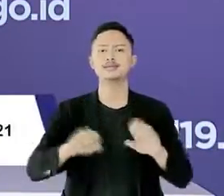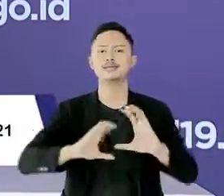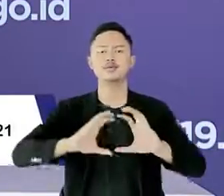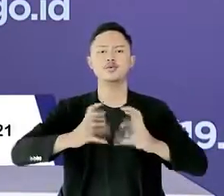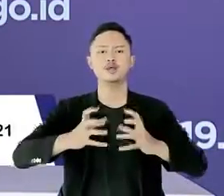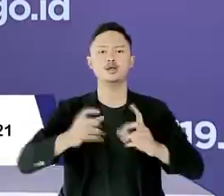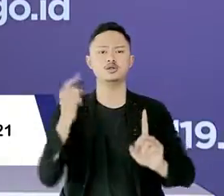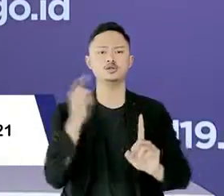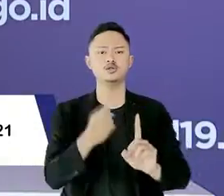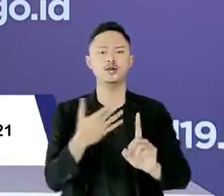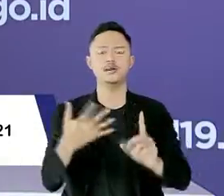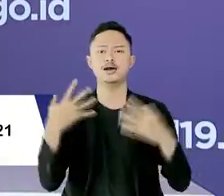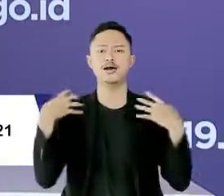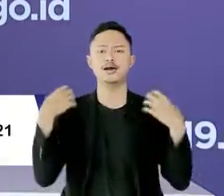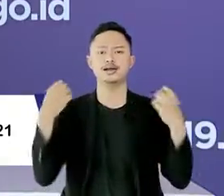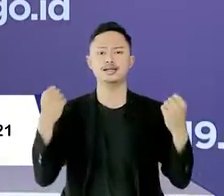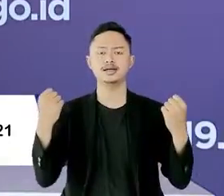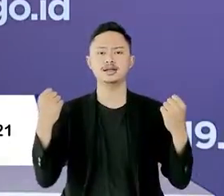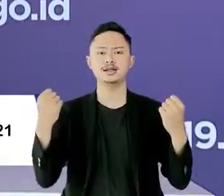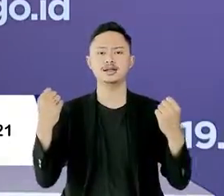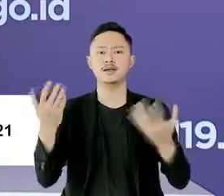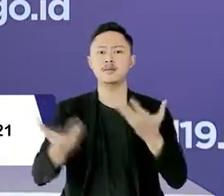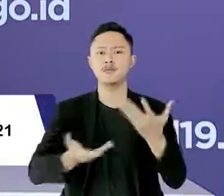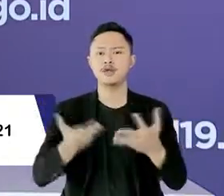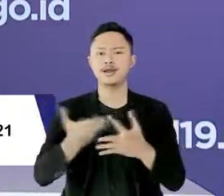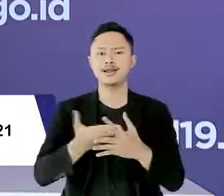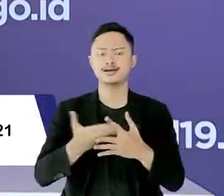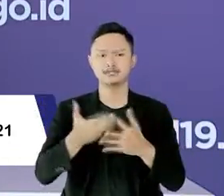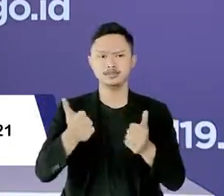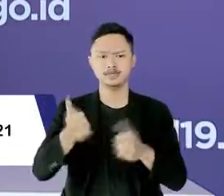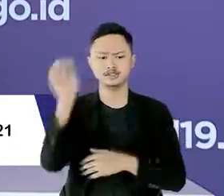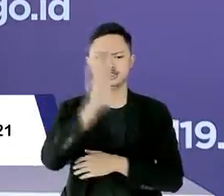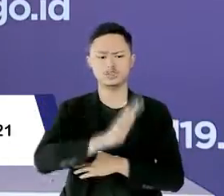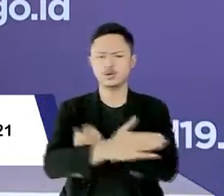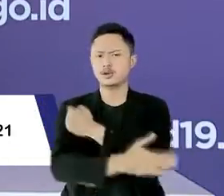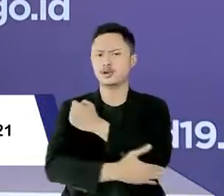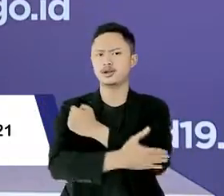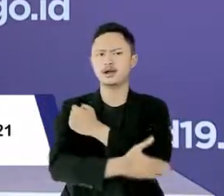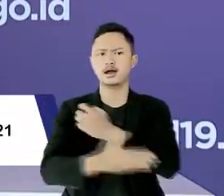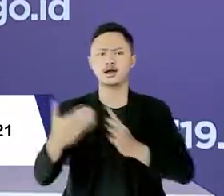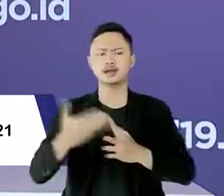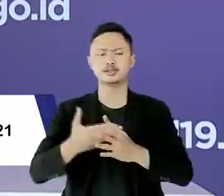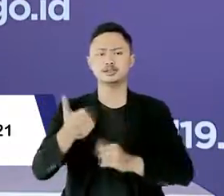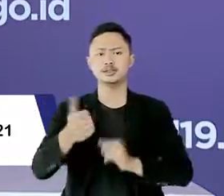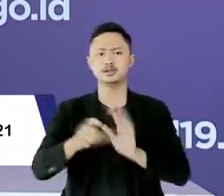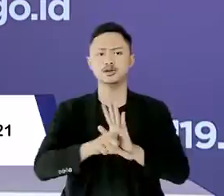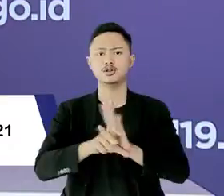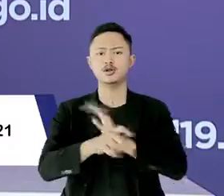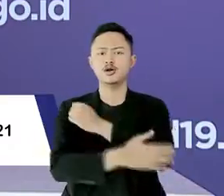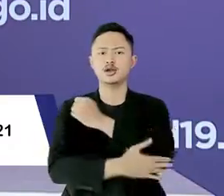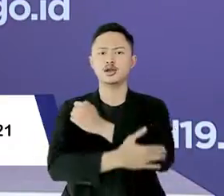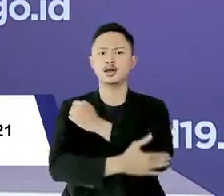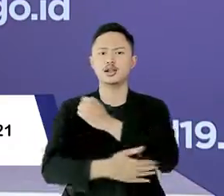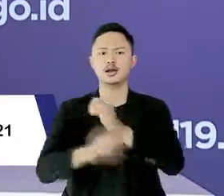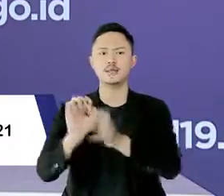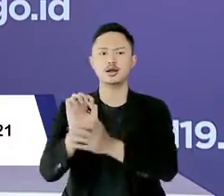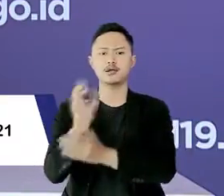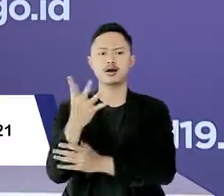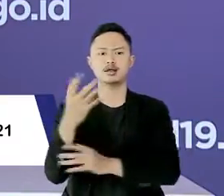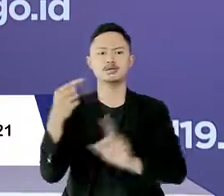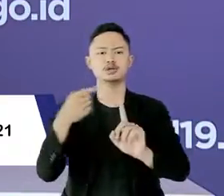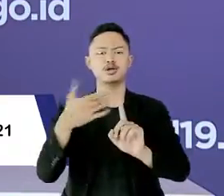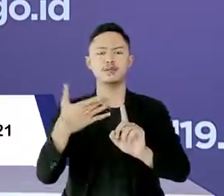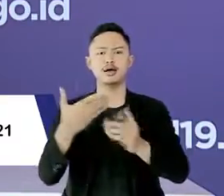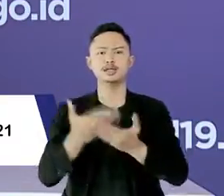untuk sumber daya kesehatan yang dapat diakses oleh seluruh negara terutama negara-negara berkembang dalam